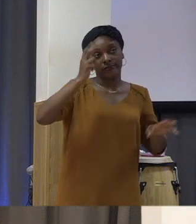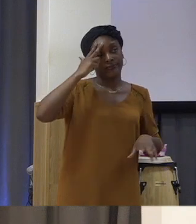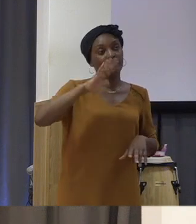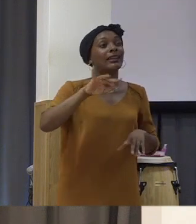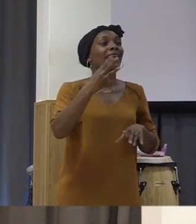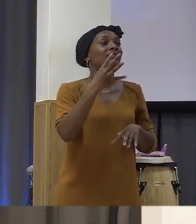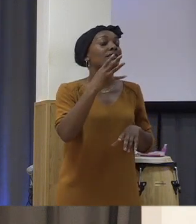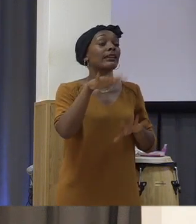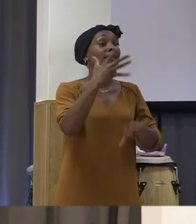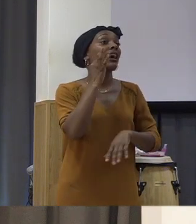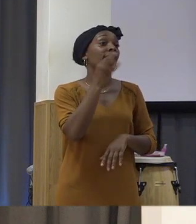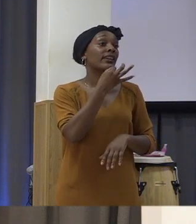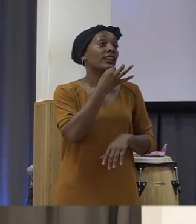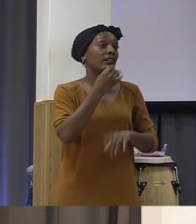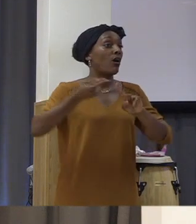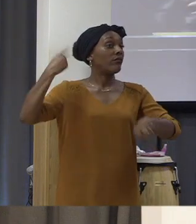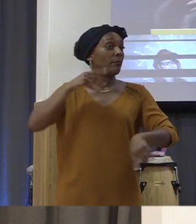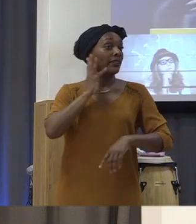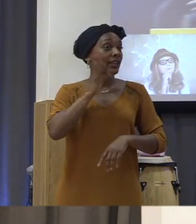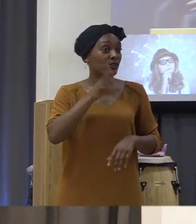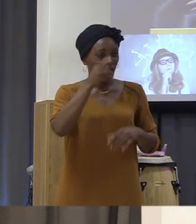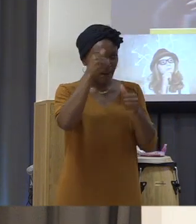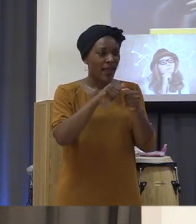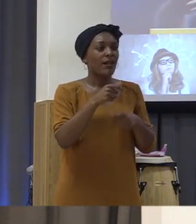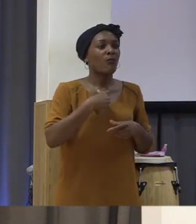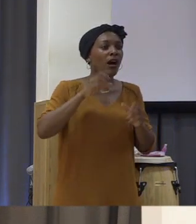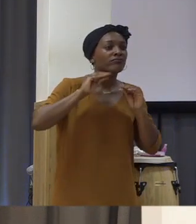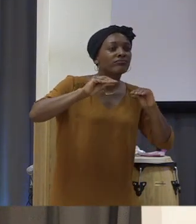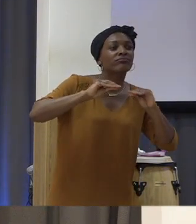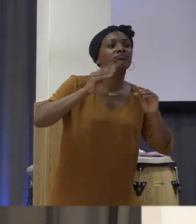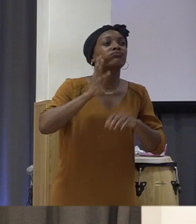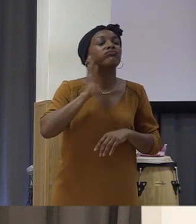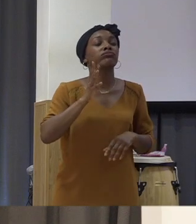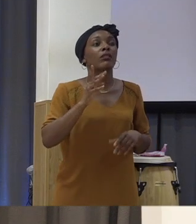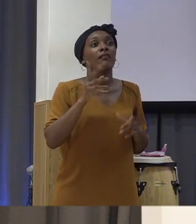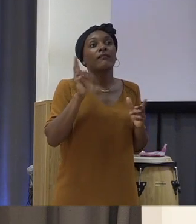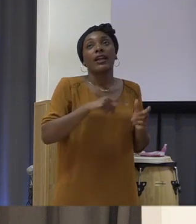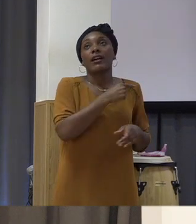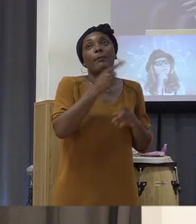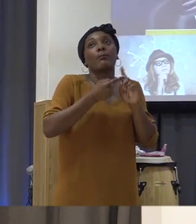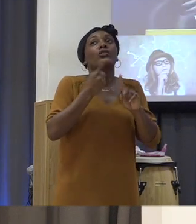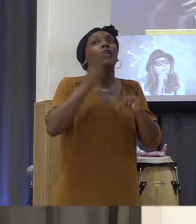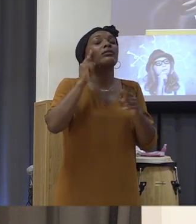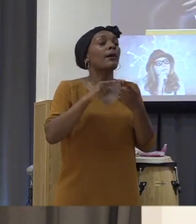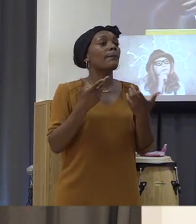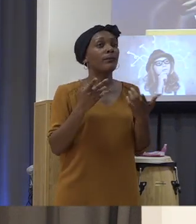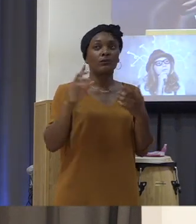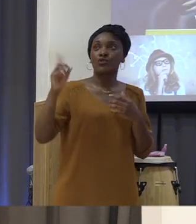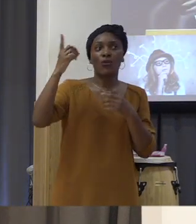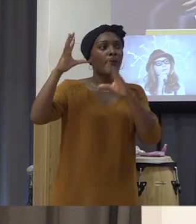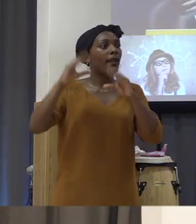le 15 avril. Le 15 avril, je vous ai apporté un message qui me semblait extrêmement important sur la place de